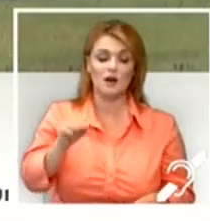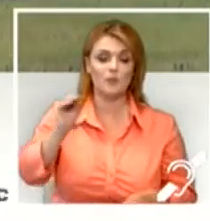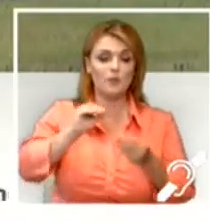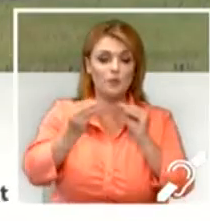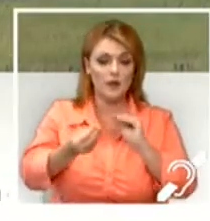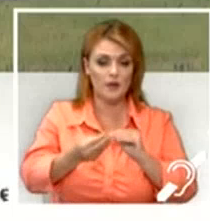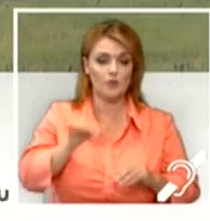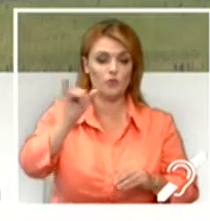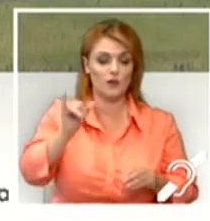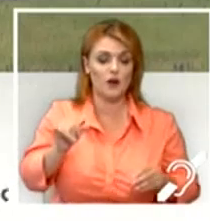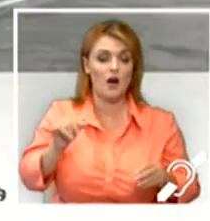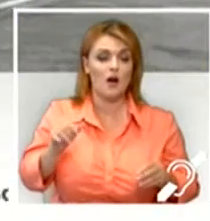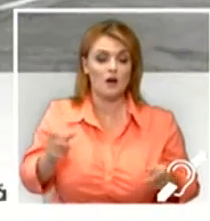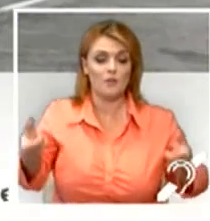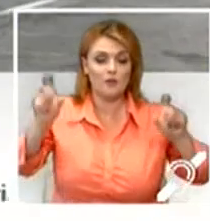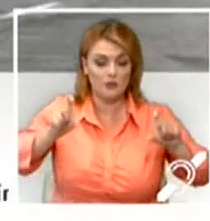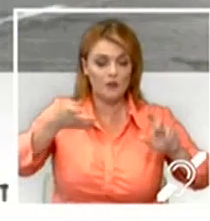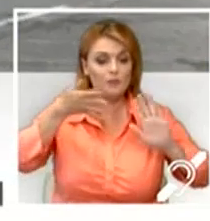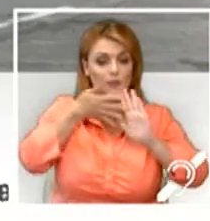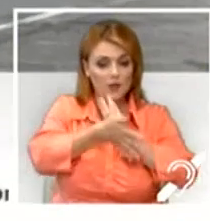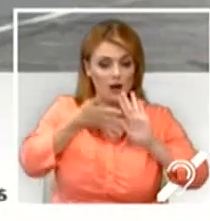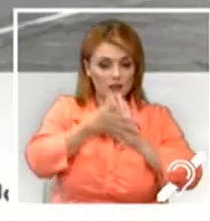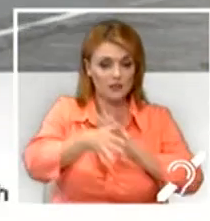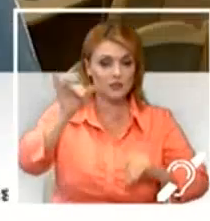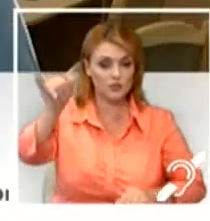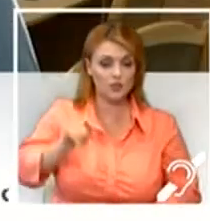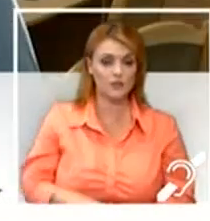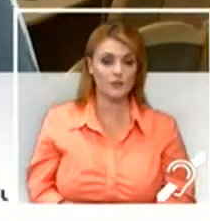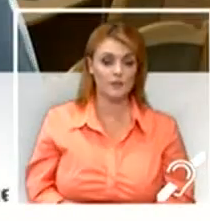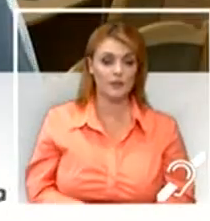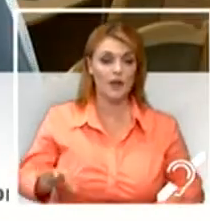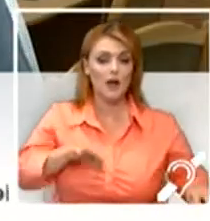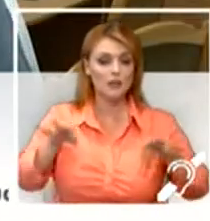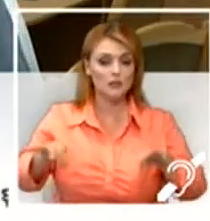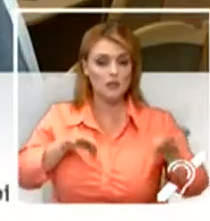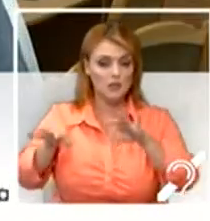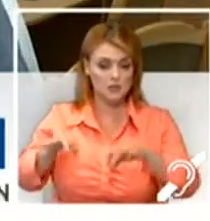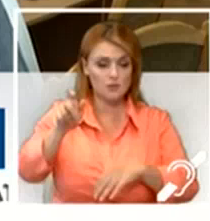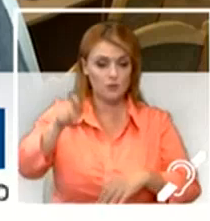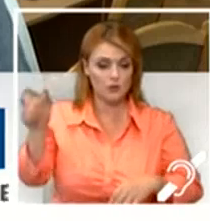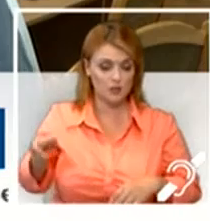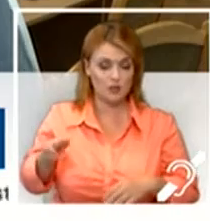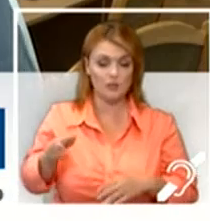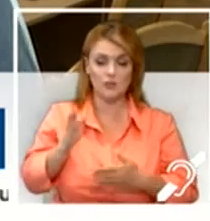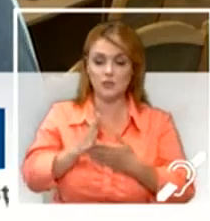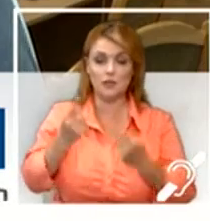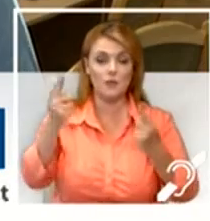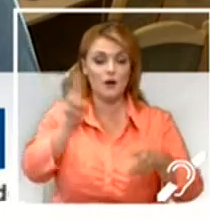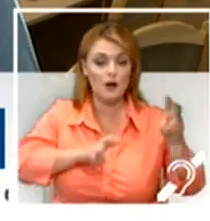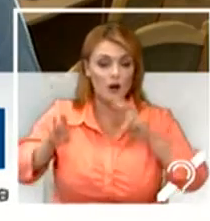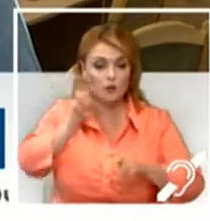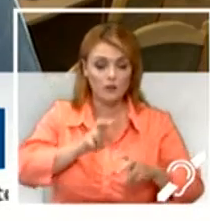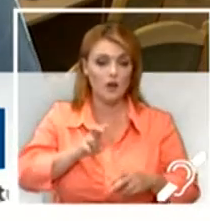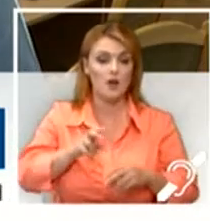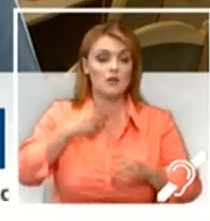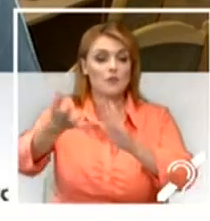de 2,5 ori, în timp ce prețul cerealelor la burse a scăzut. Transportatorii sunt la mare căutare, este mare deficit, începând cu